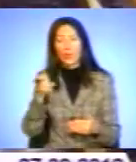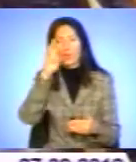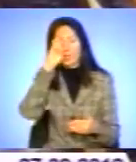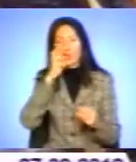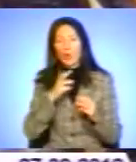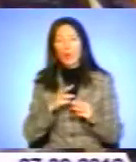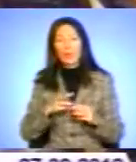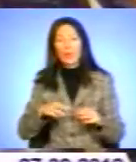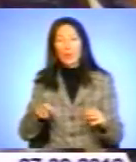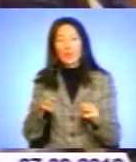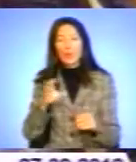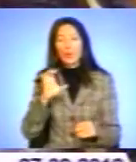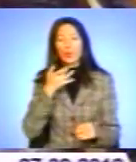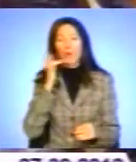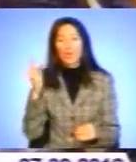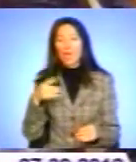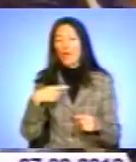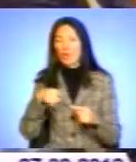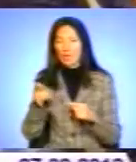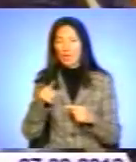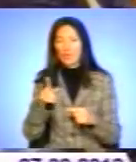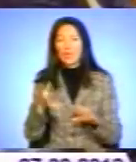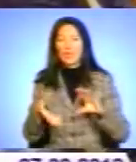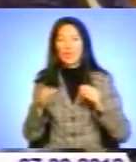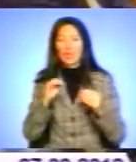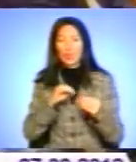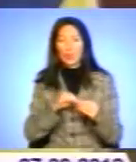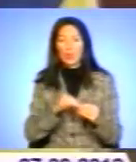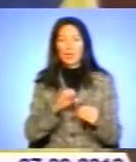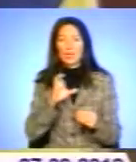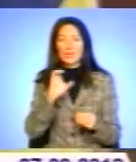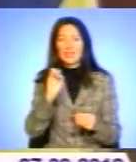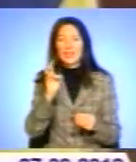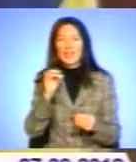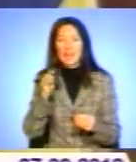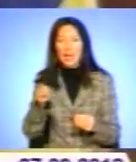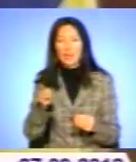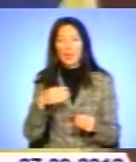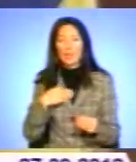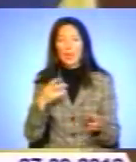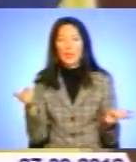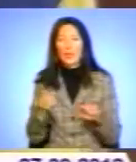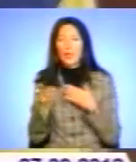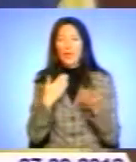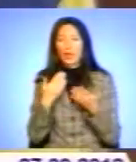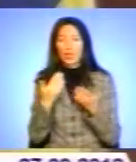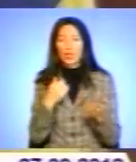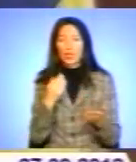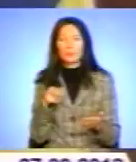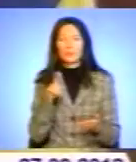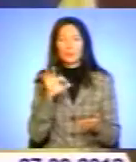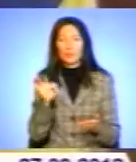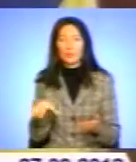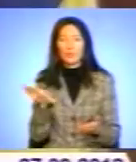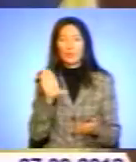та Білого Дому відрізняються від резолюції Сенату. Безумовно, нам треба відноситись до всіх